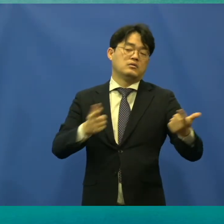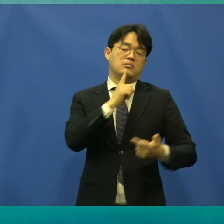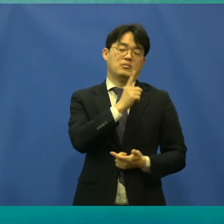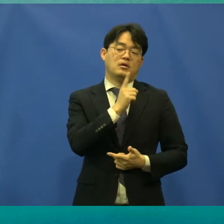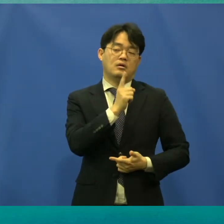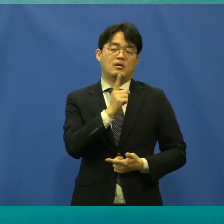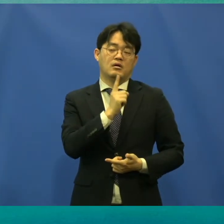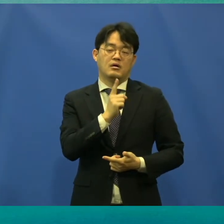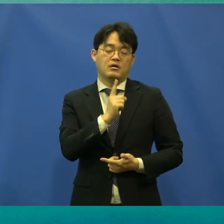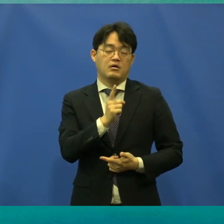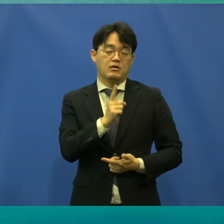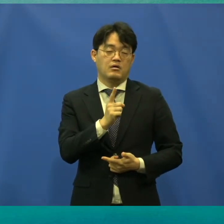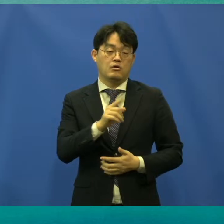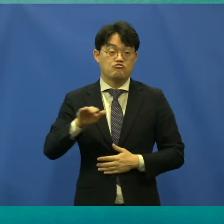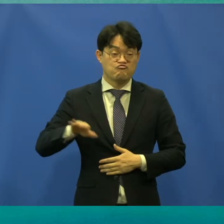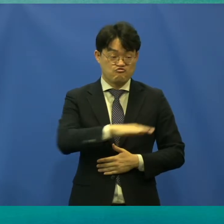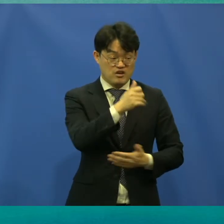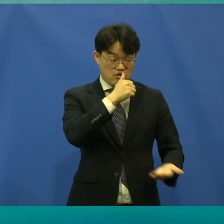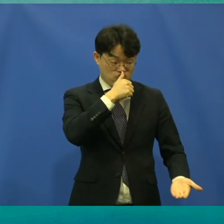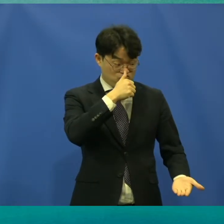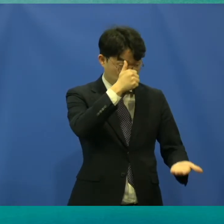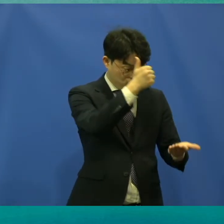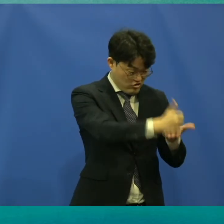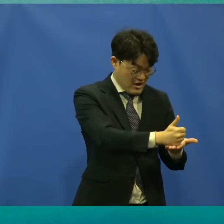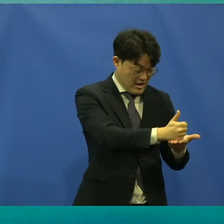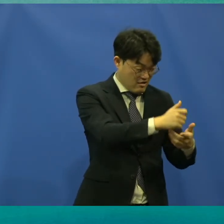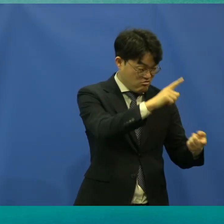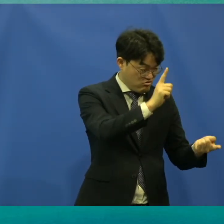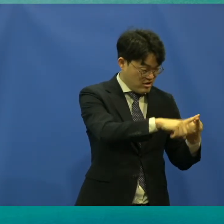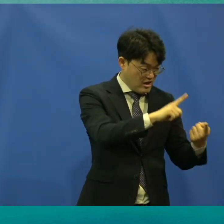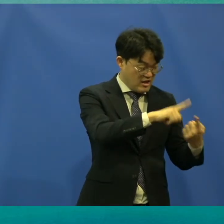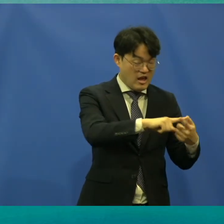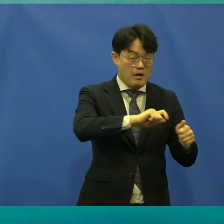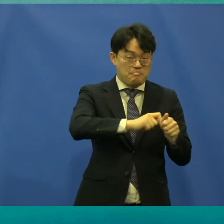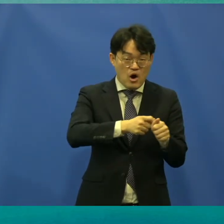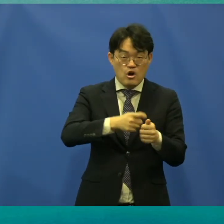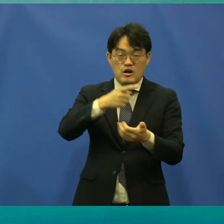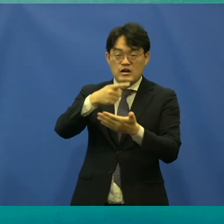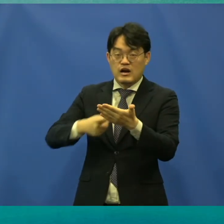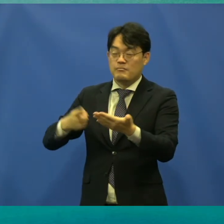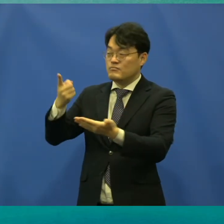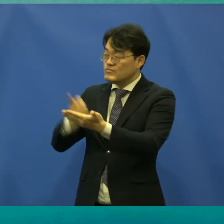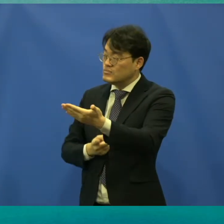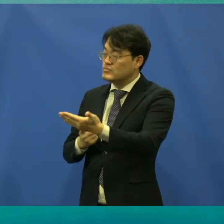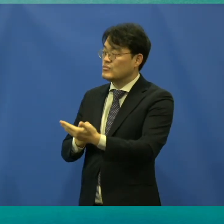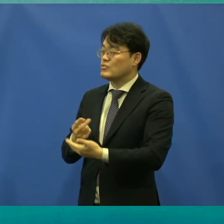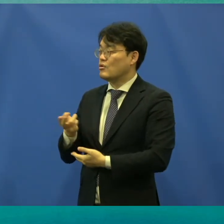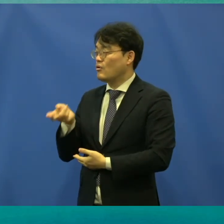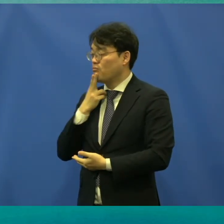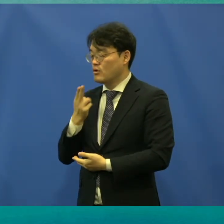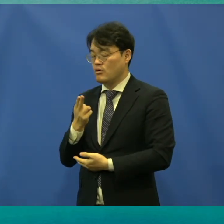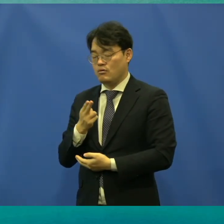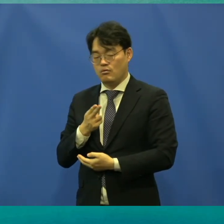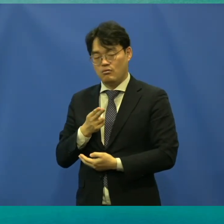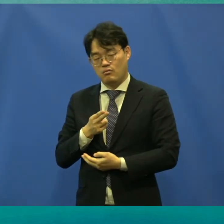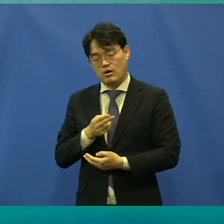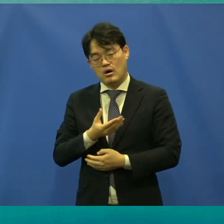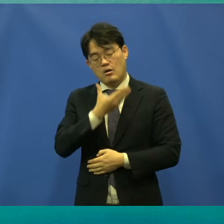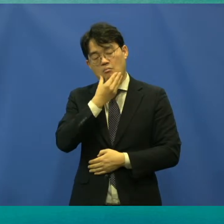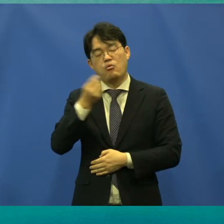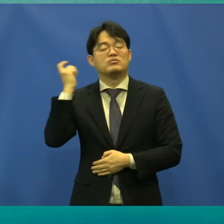우리의 죄악을 따라 우리에게 그대로 갚지는 아니하셨으니. 이게 복음입니다.